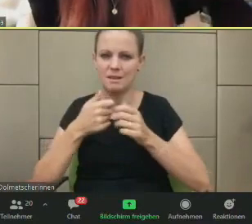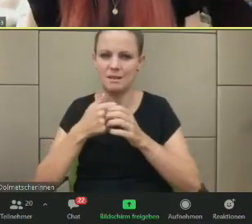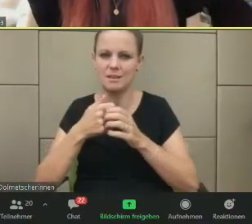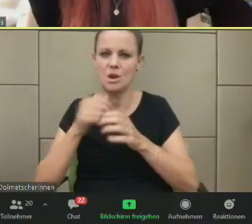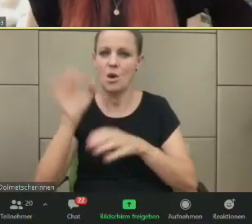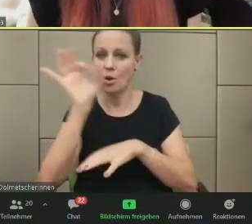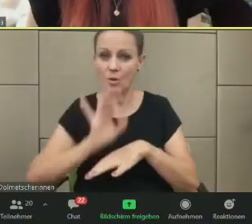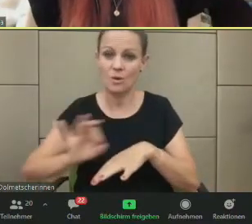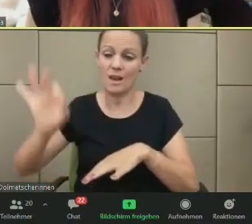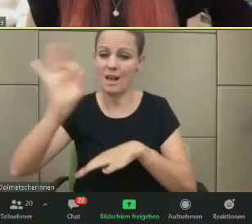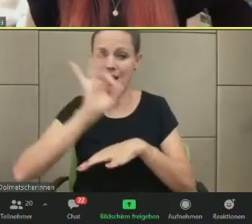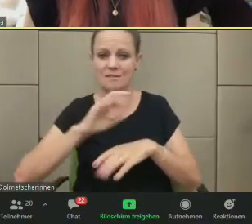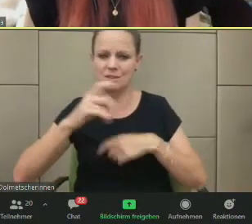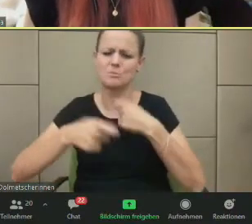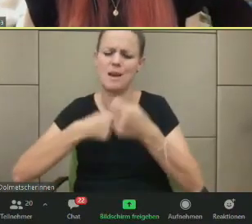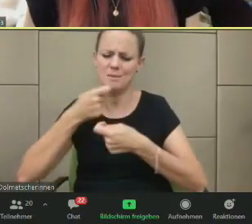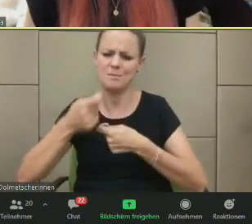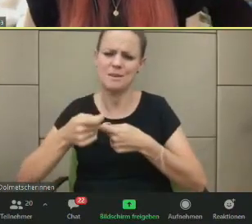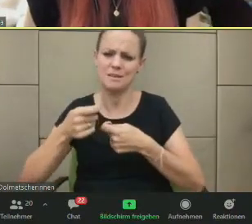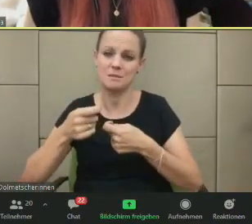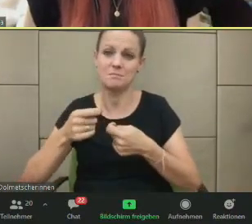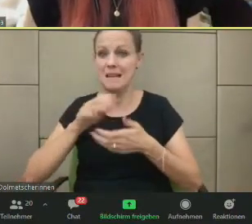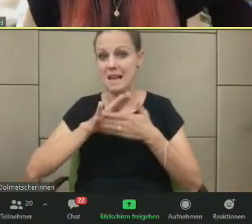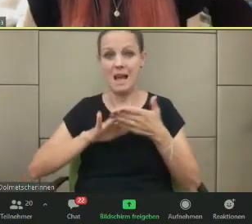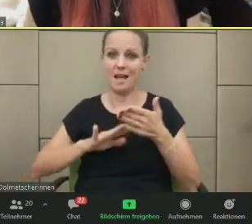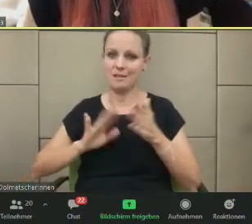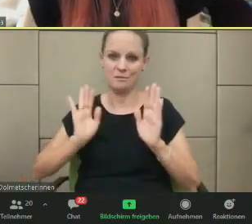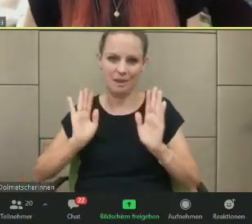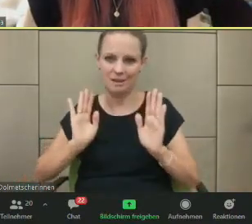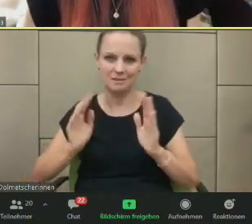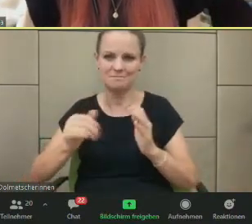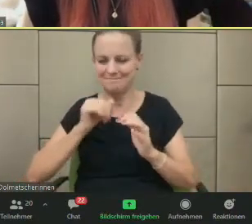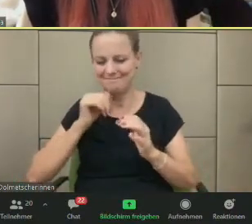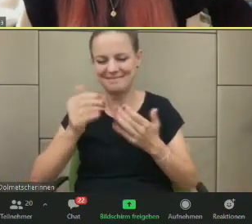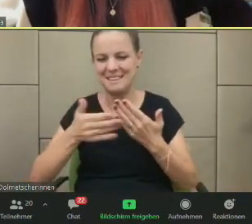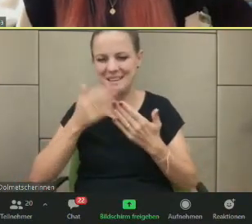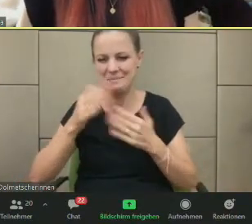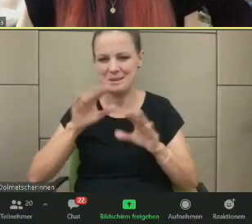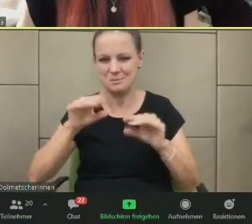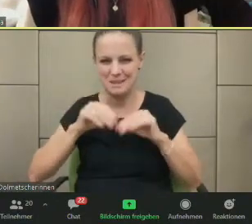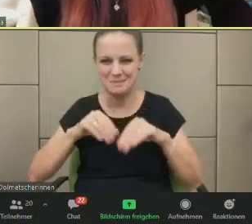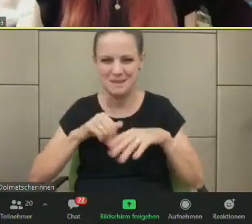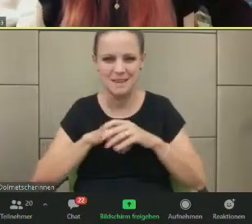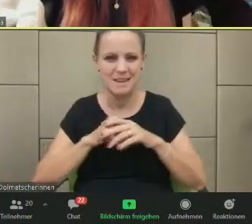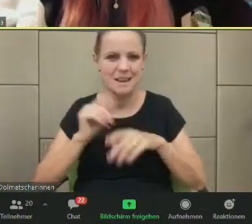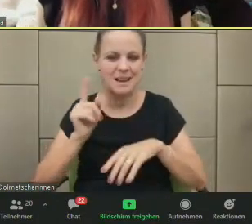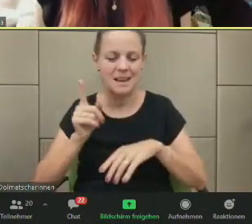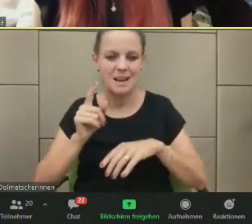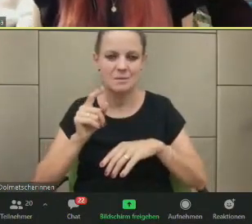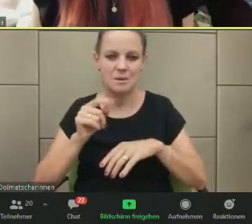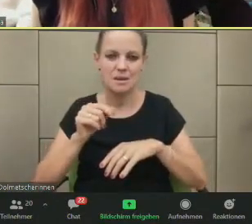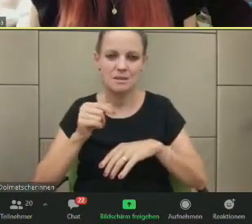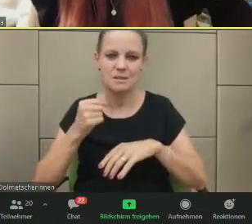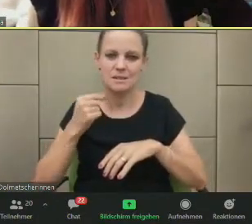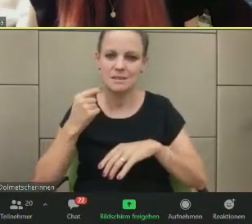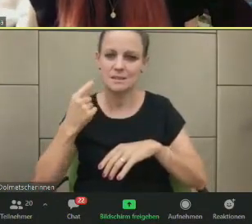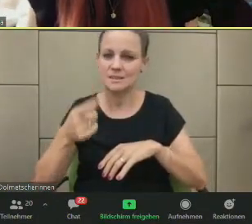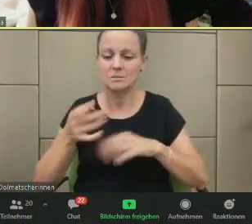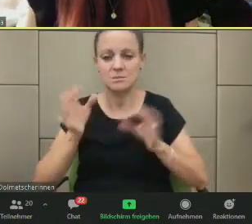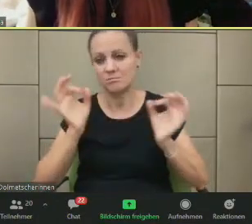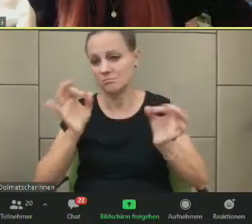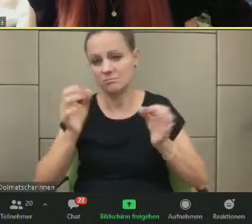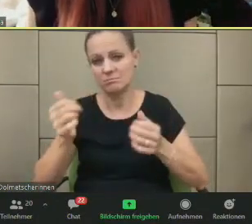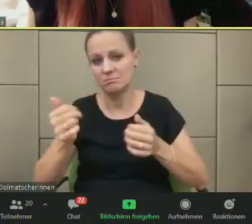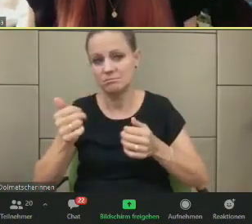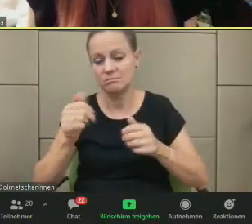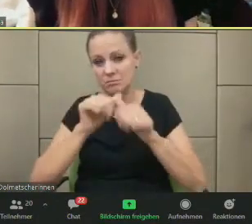grafisch das aufbearbeitet ist, muss man sich als Anfänger vielleicht jetzt nicht als Beispiel nehmen. Aber der hat einfach eine super Art und Weise,